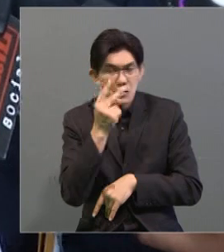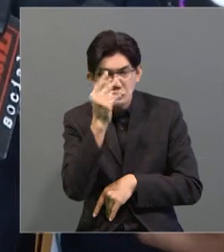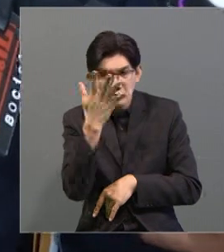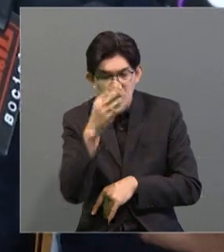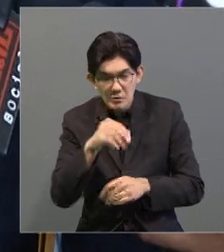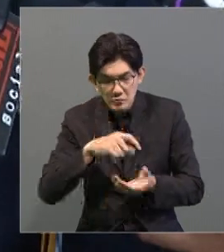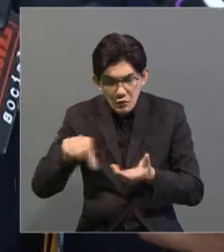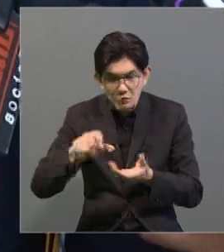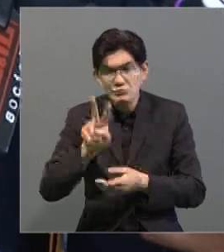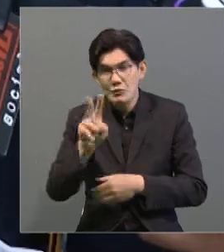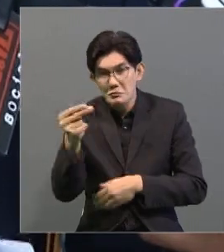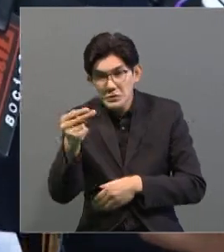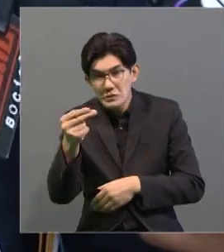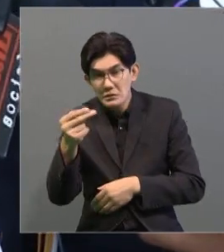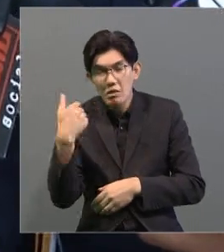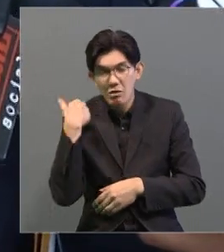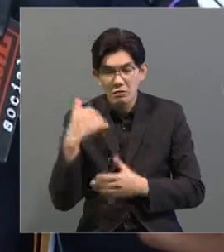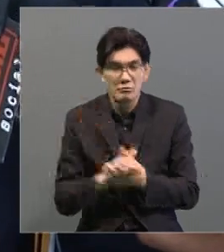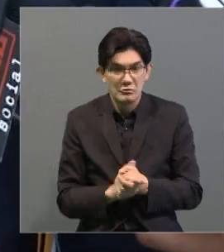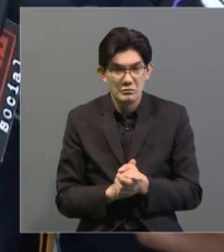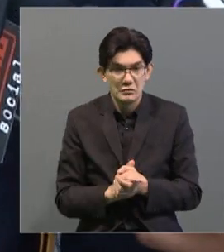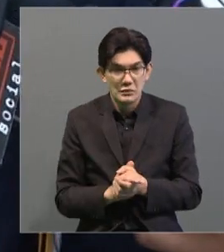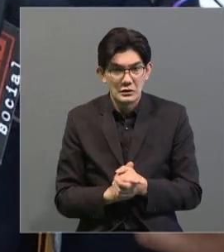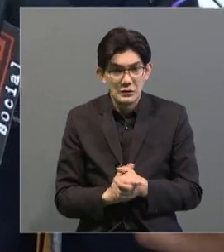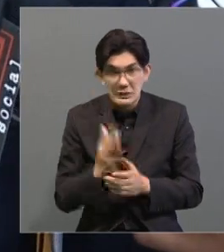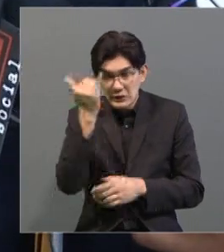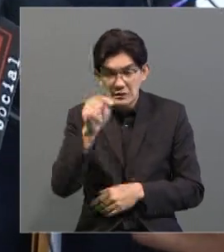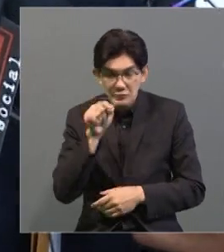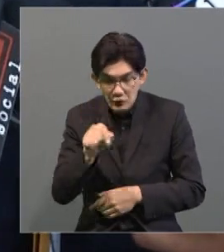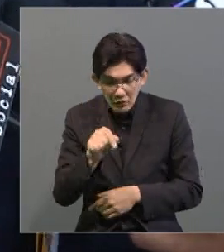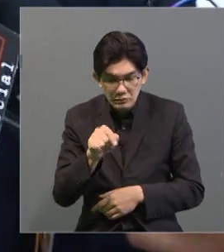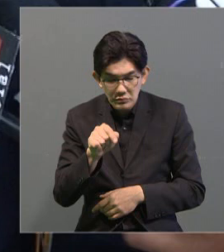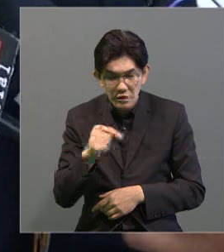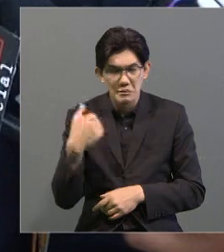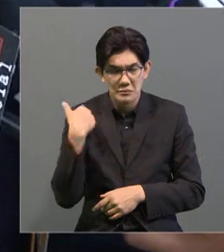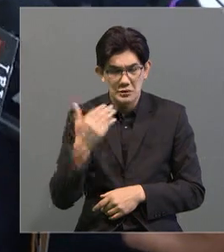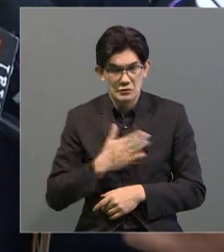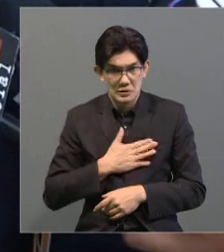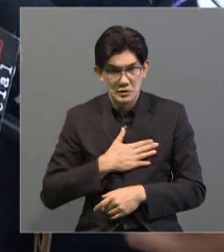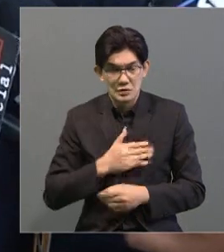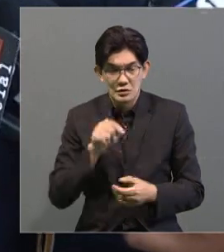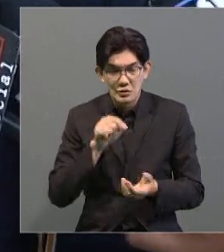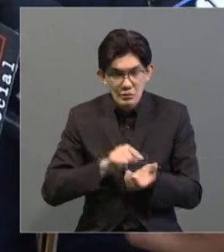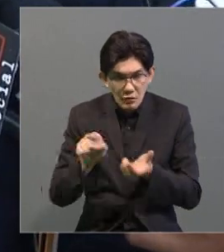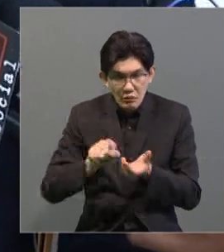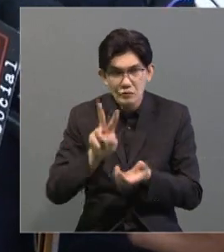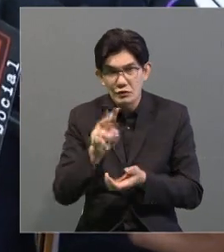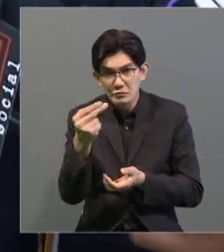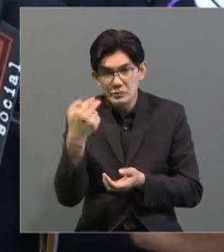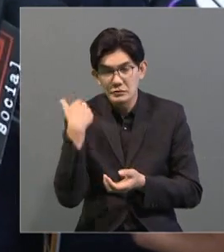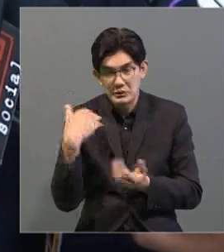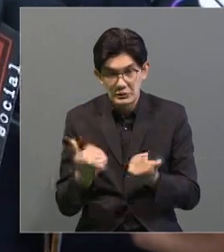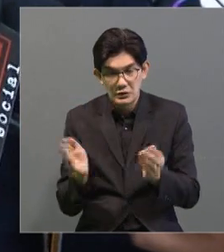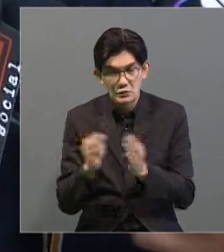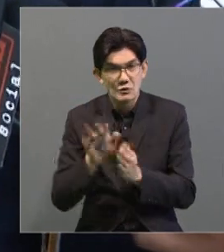20,000 โอนไป 20,000 เสร็จสับปั๊บพี่ครับพี่ลืมกดยืนยันตัวตนโอนให้อีก 20,000 อ้าวโอนไปตอนนี้กล